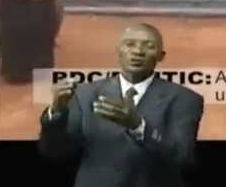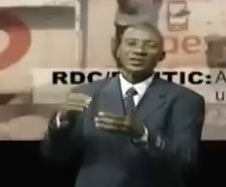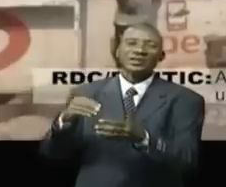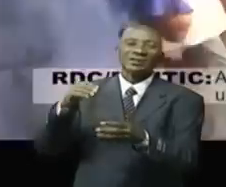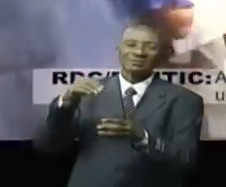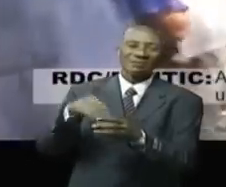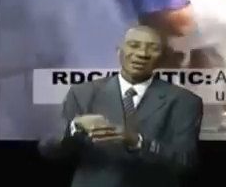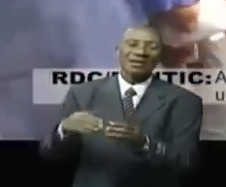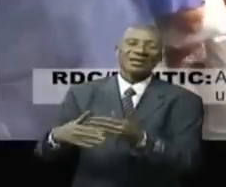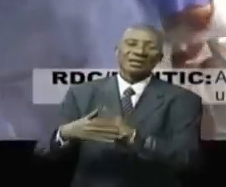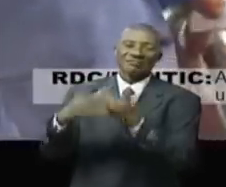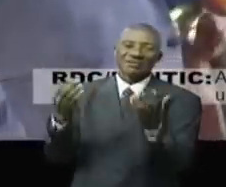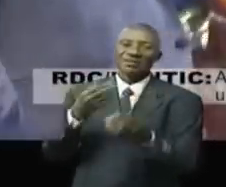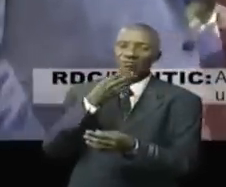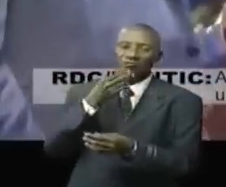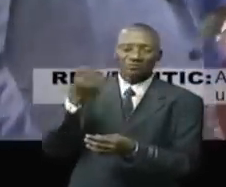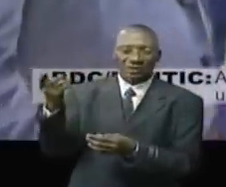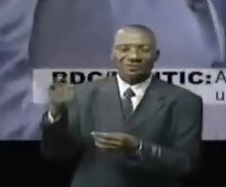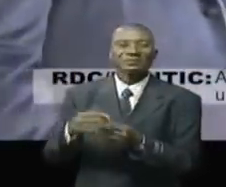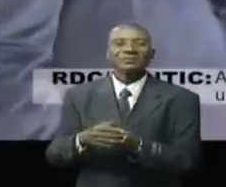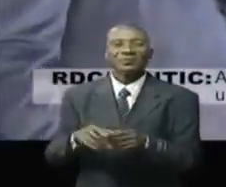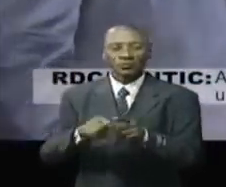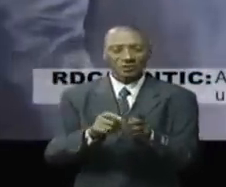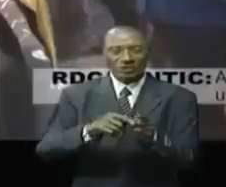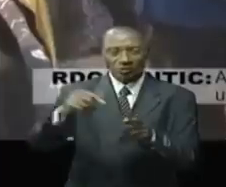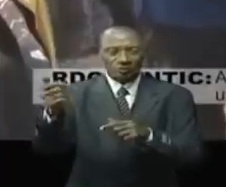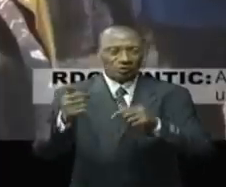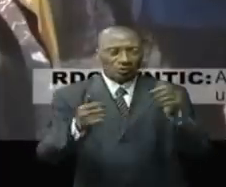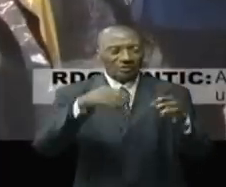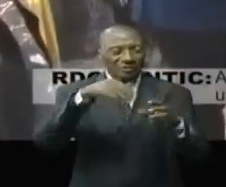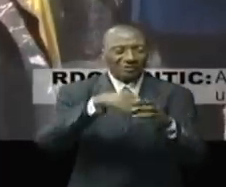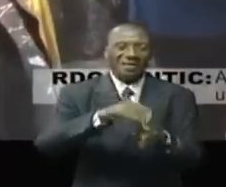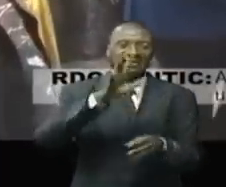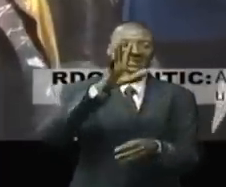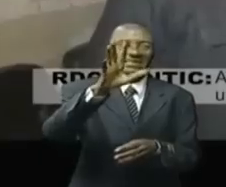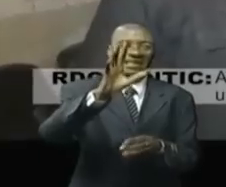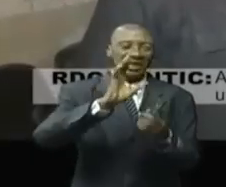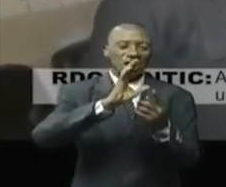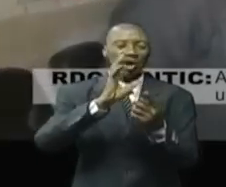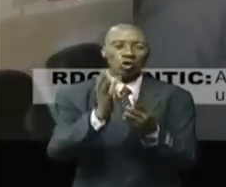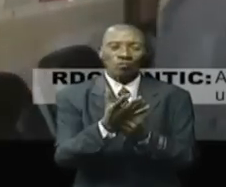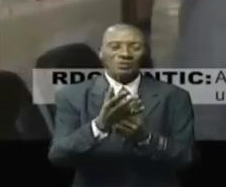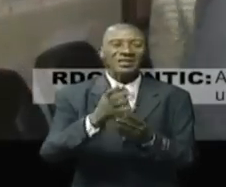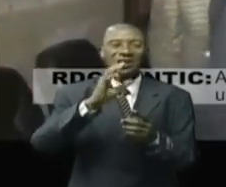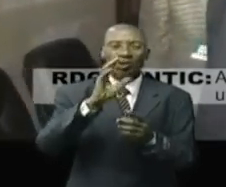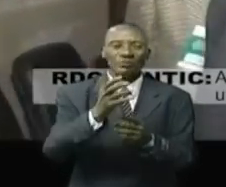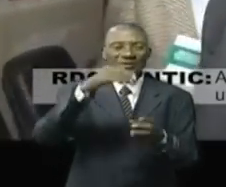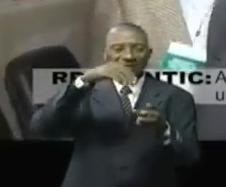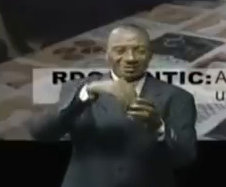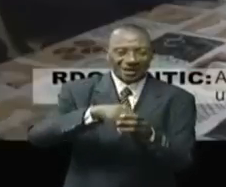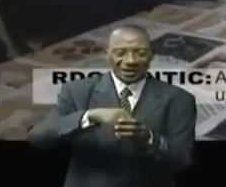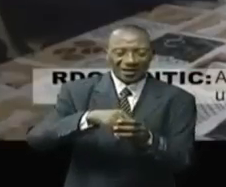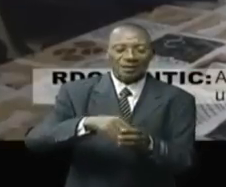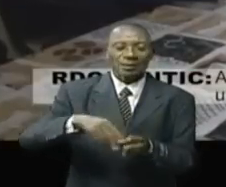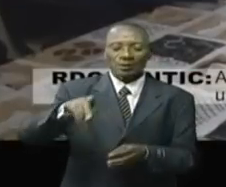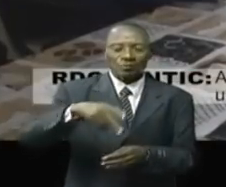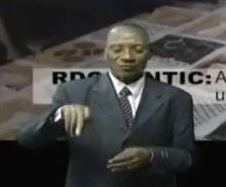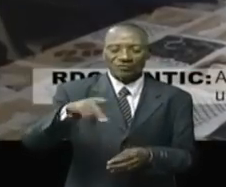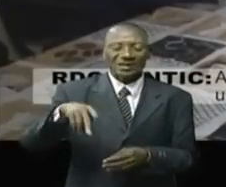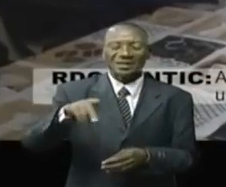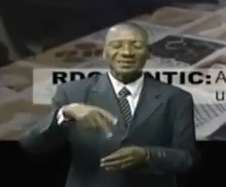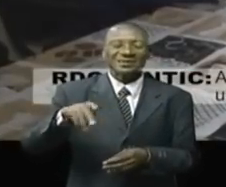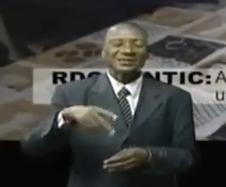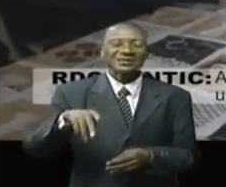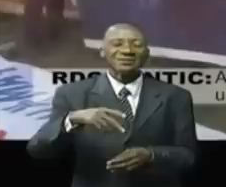Petentic, à la poste, ainsi qu'à près des 5 communes du chef-lieu du Kasaï oriental. Notez qu'à l'arrivée du